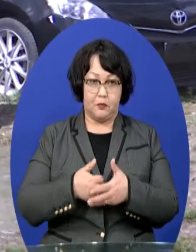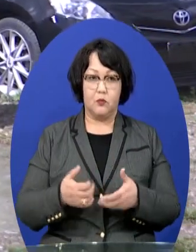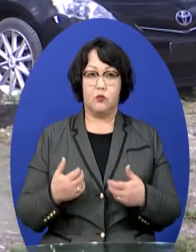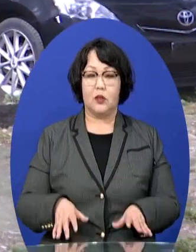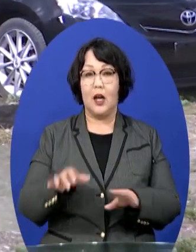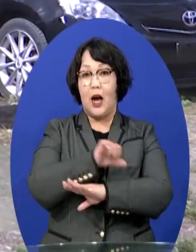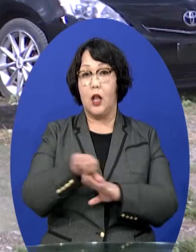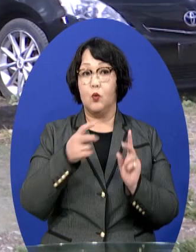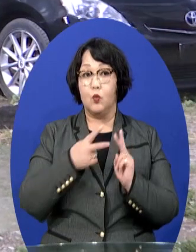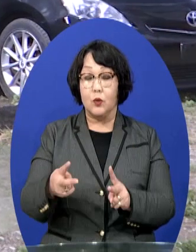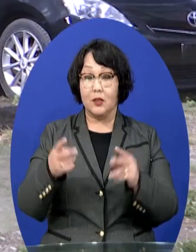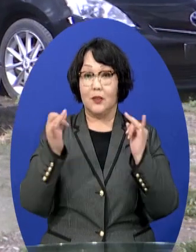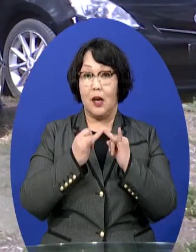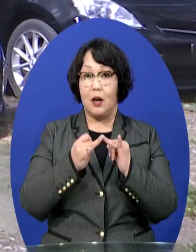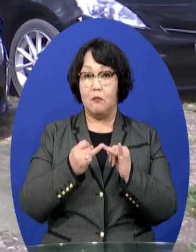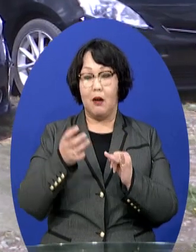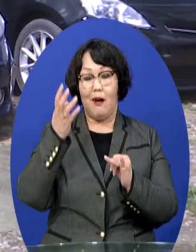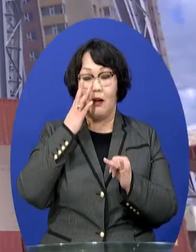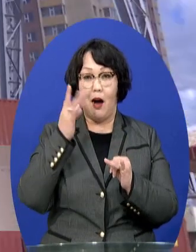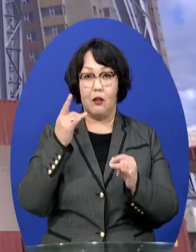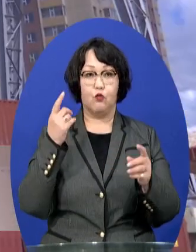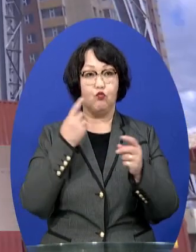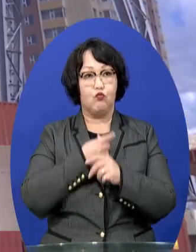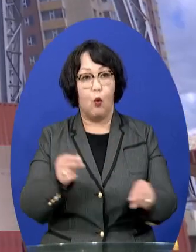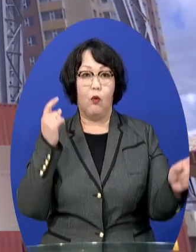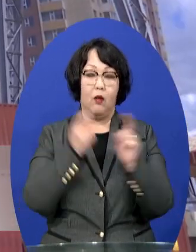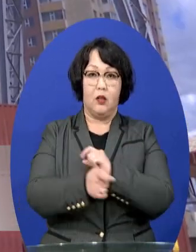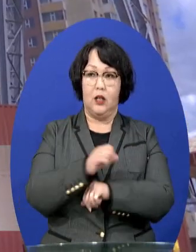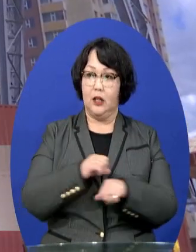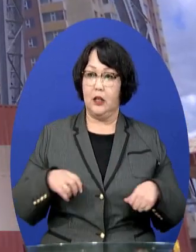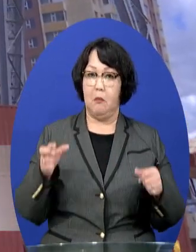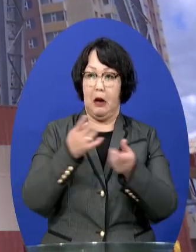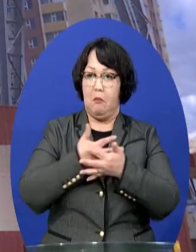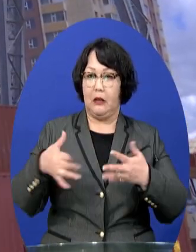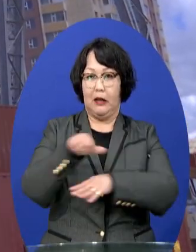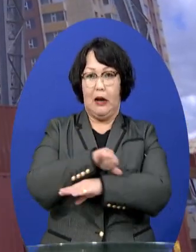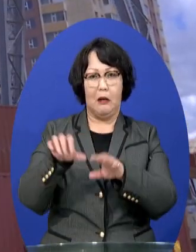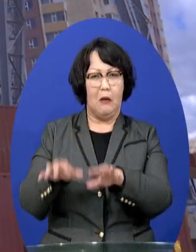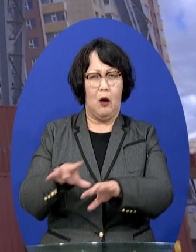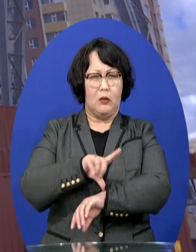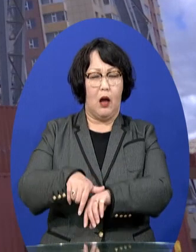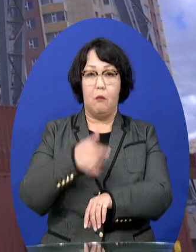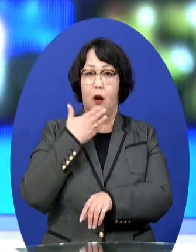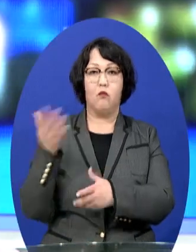гайлын үйлчлэгээ цахимд шилжснээр гайл дээр иргэдийн бараа удах асуудал гарахгүй юм байна.